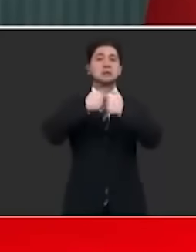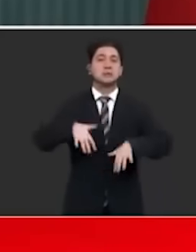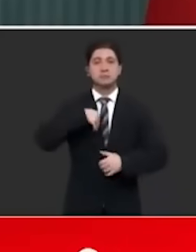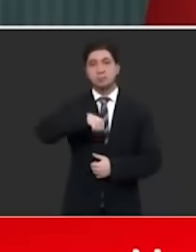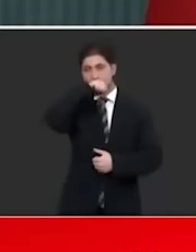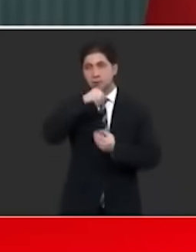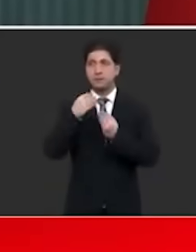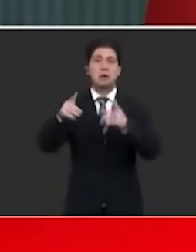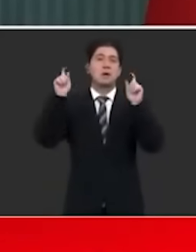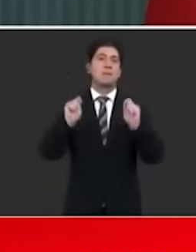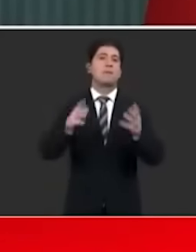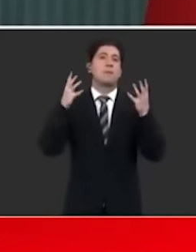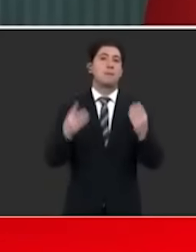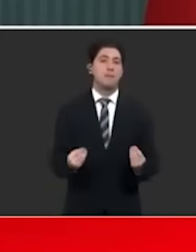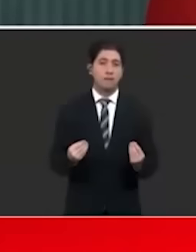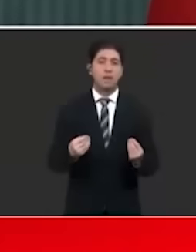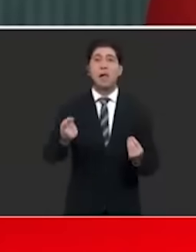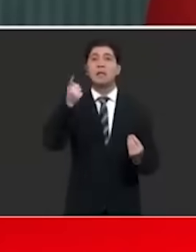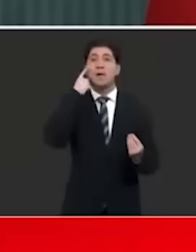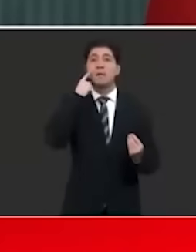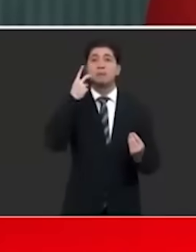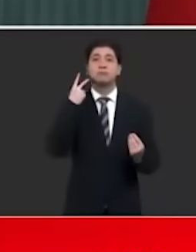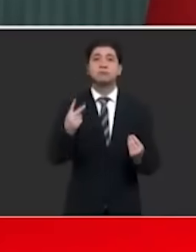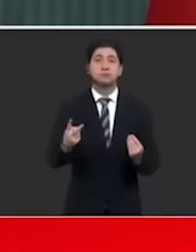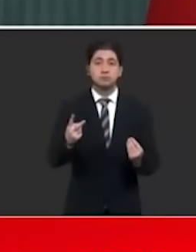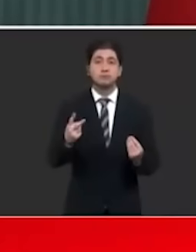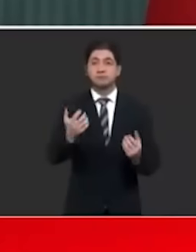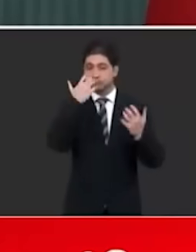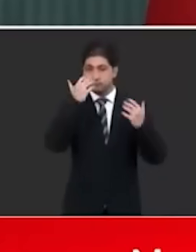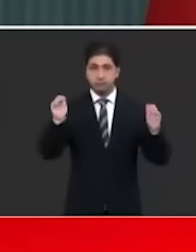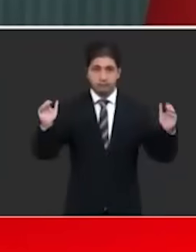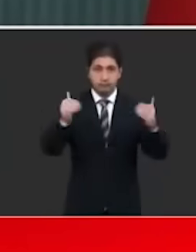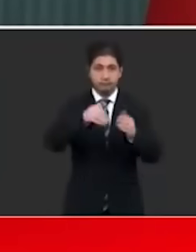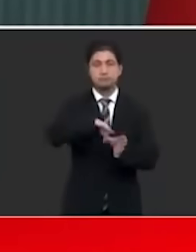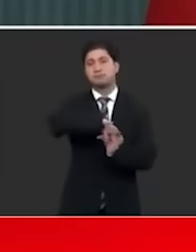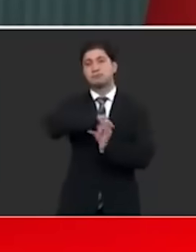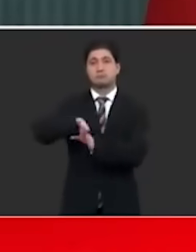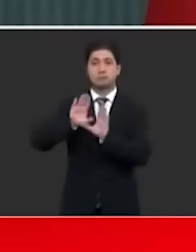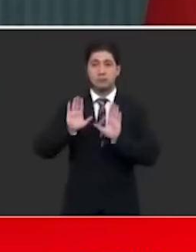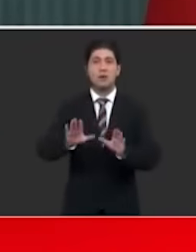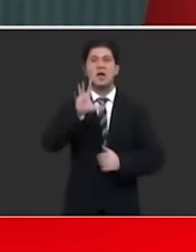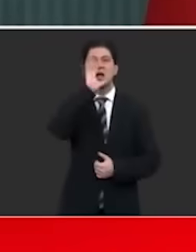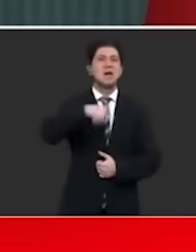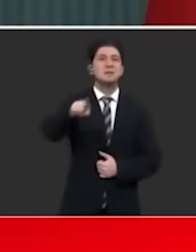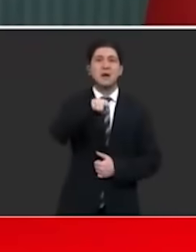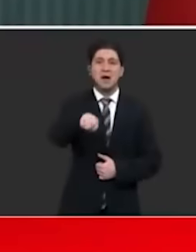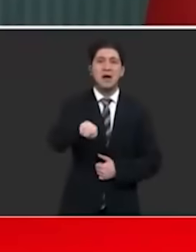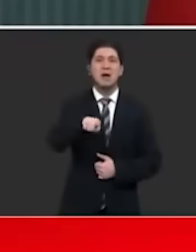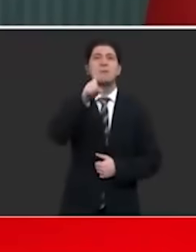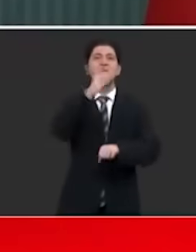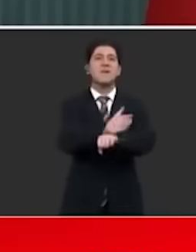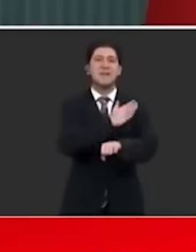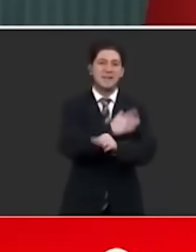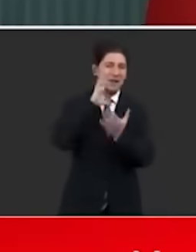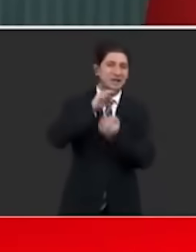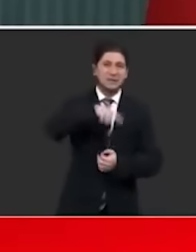kazandırdık. Devletimizin şefkat şemsiyesi dışında hiç kimsenin, hiçbir